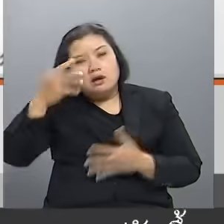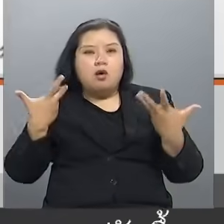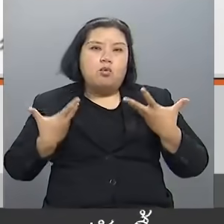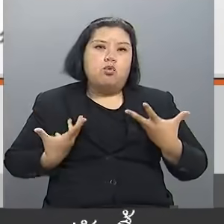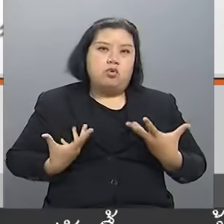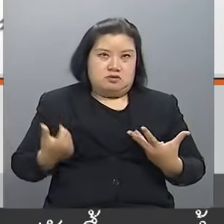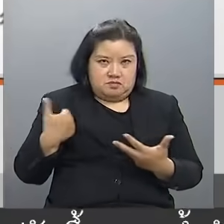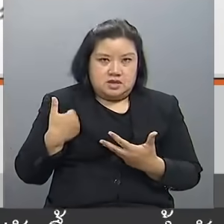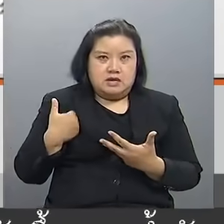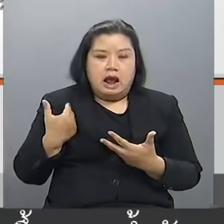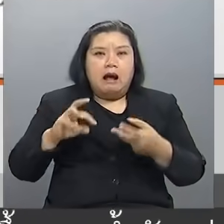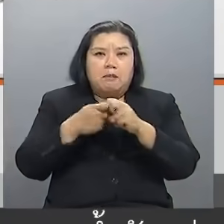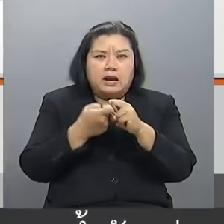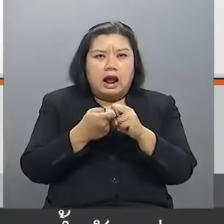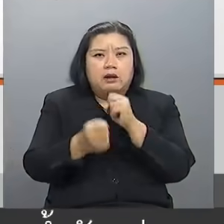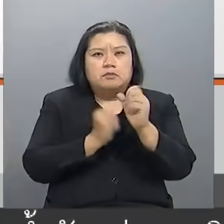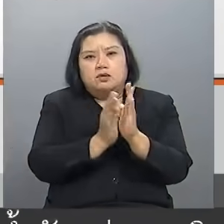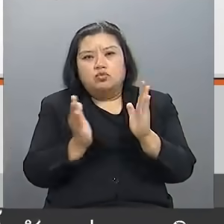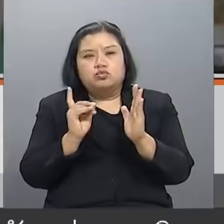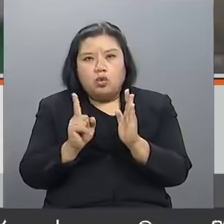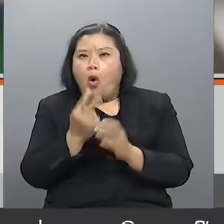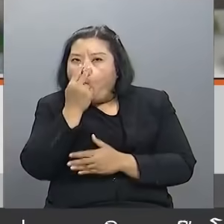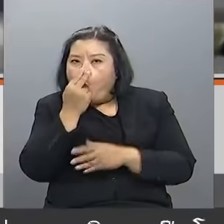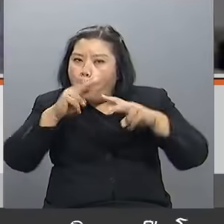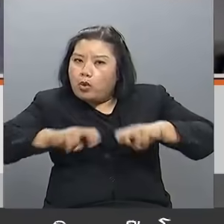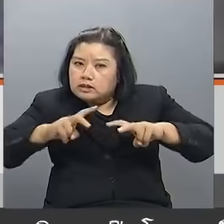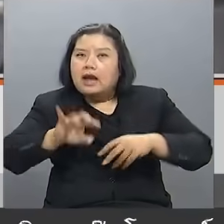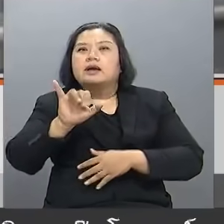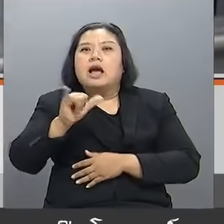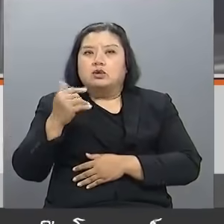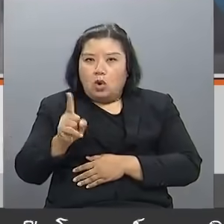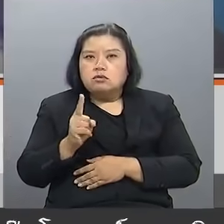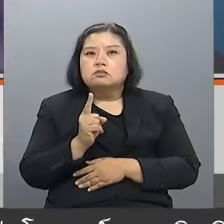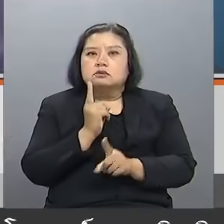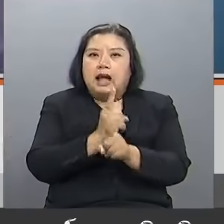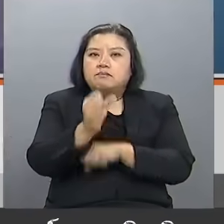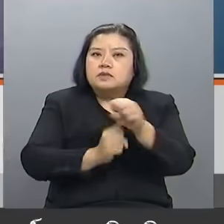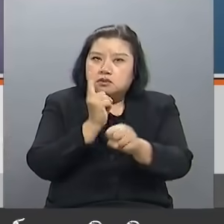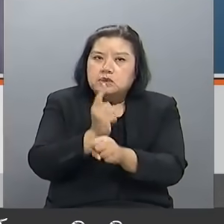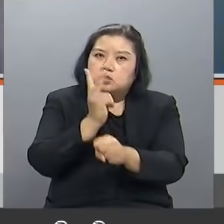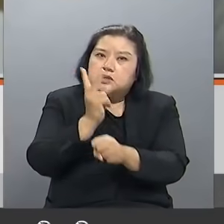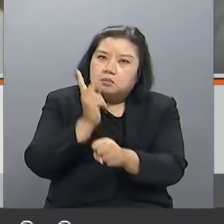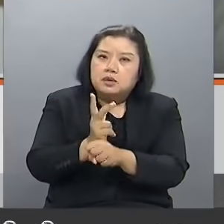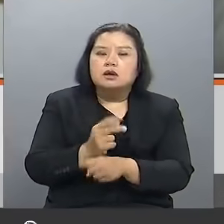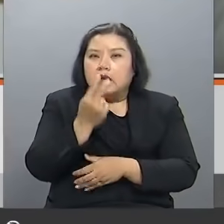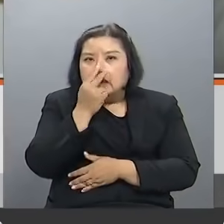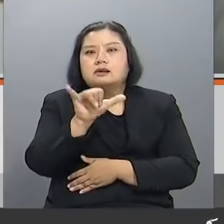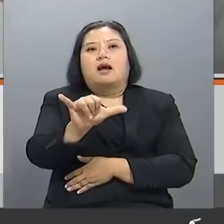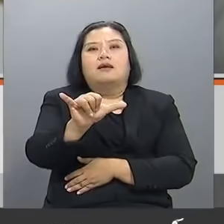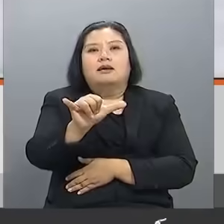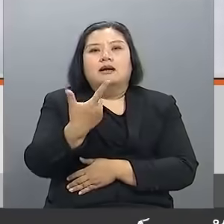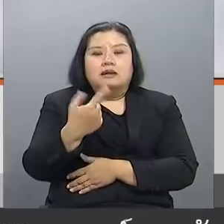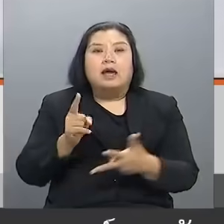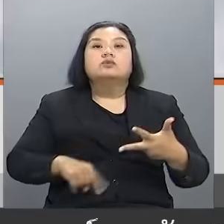ผลระยะยาวก็คงต้องรอการศึกษาต่อไปเช่นติดตามเป็นปีหรือว่าหลายปีค่ะส่วนการทดลองกลุ่มที่